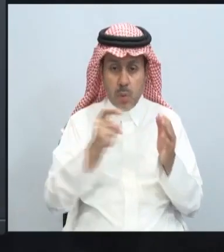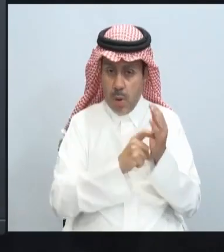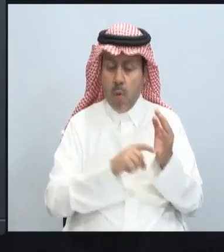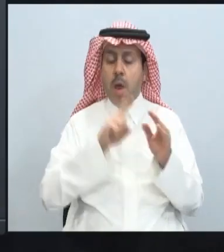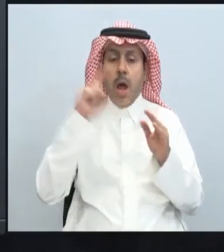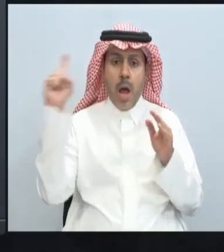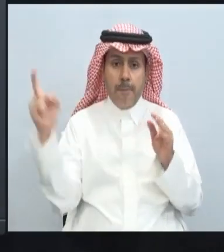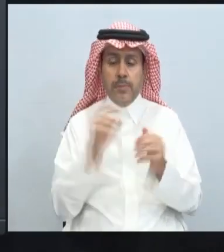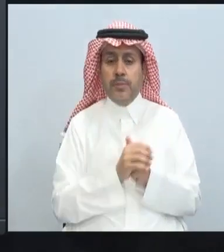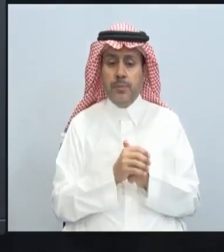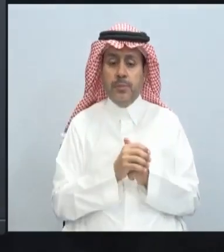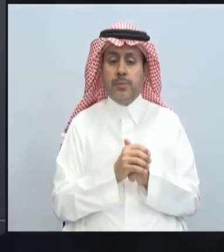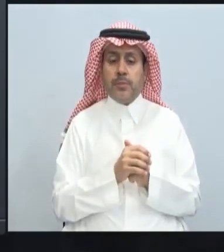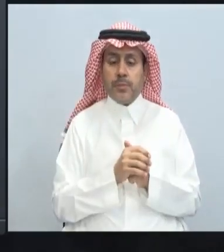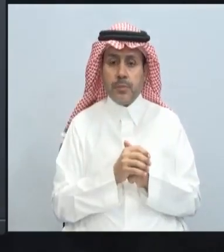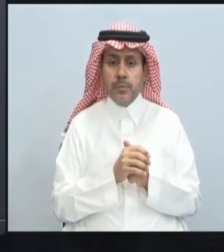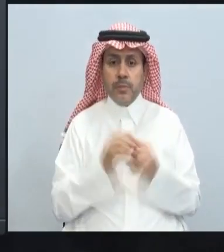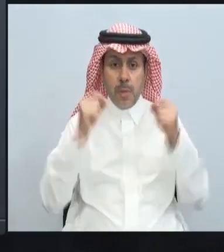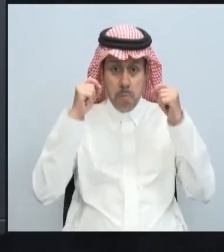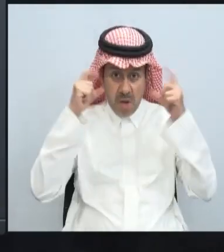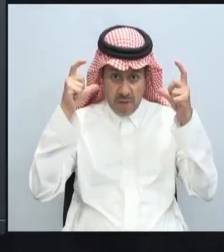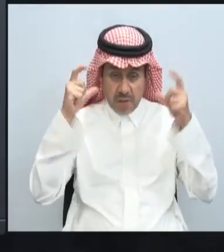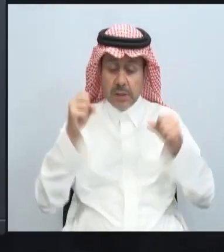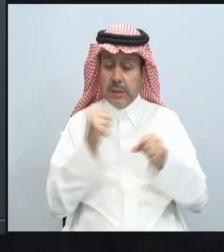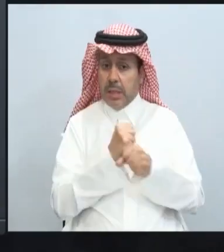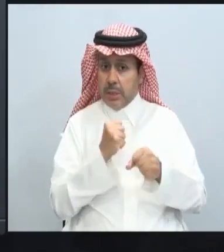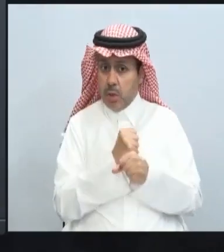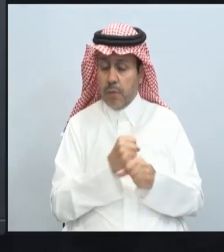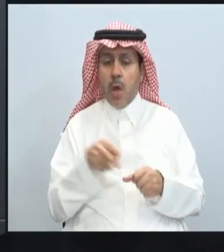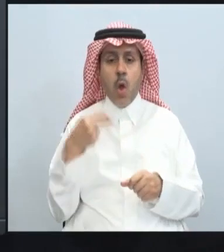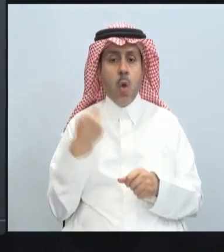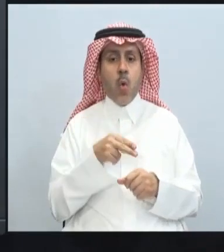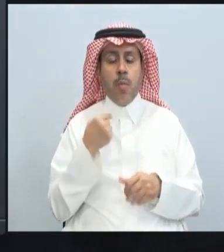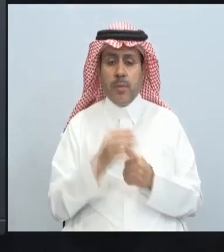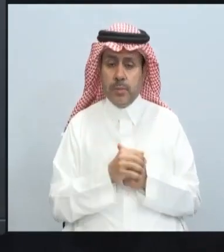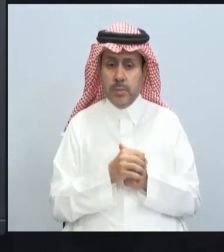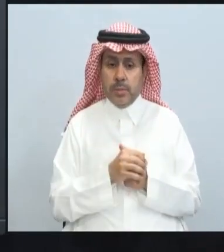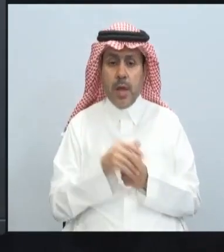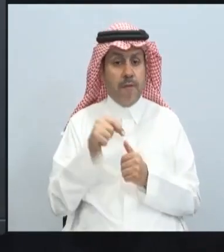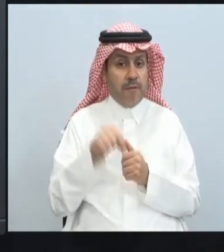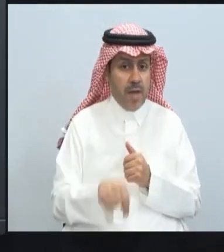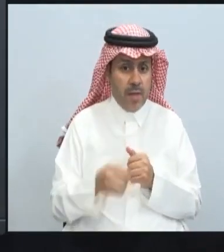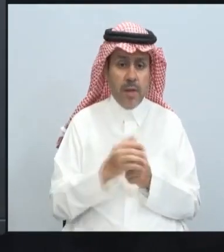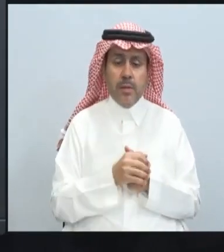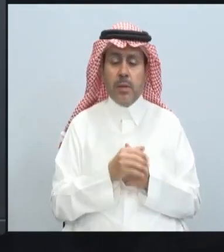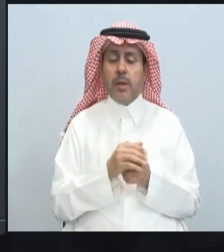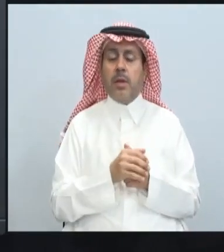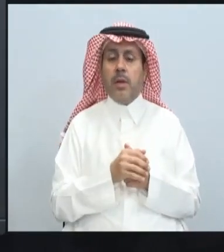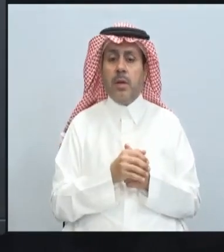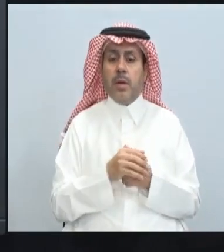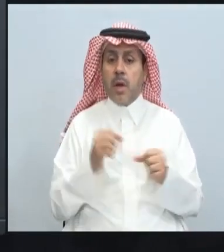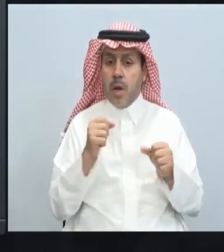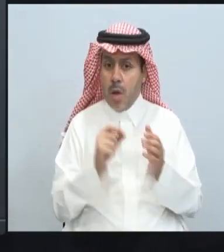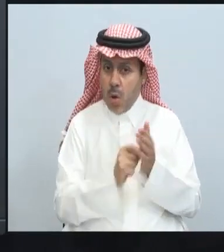العام من خلال معرفتنا لتصرف الدوله في هذا في هذا المجال او في هذه